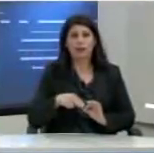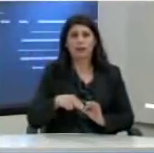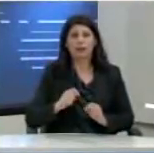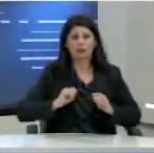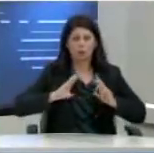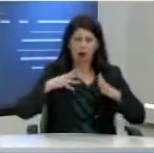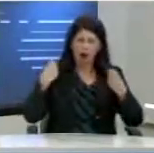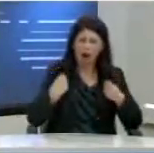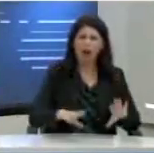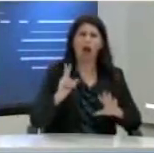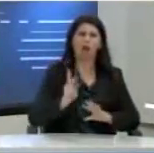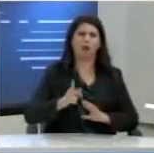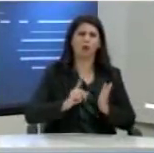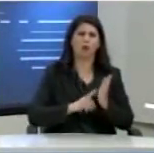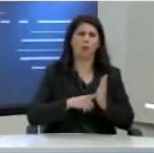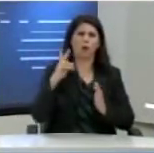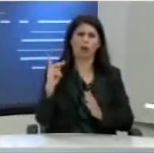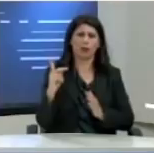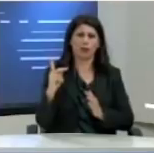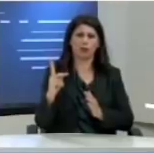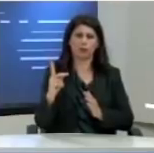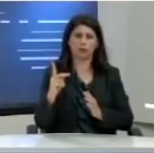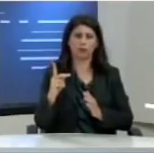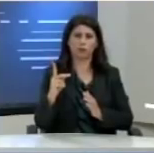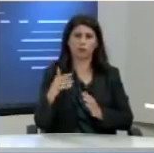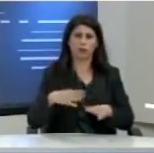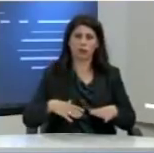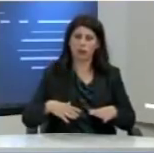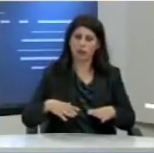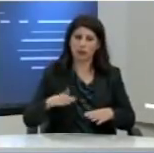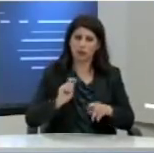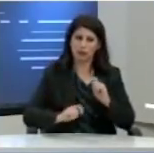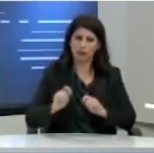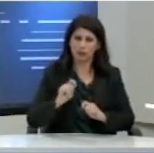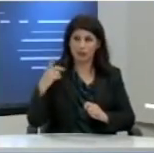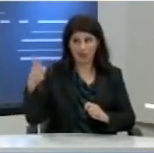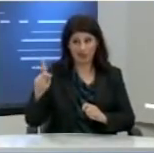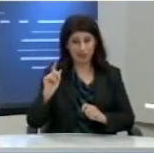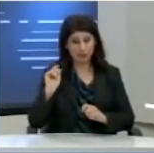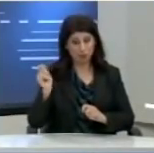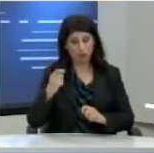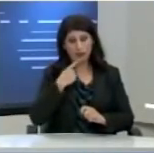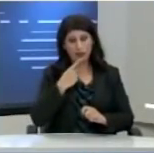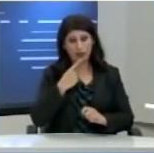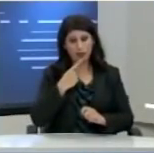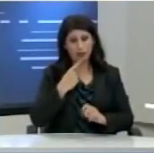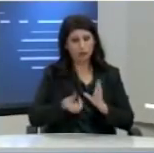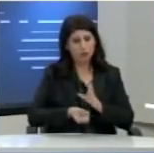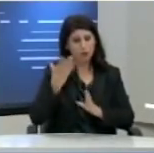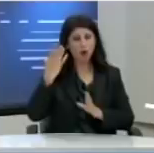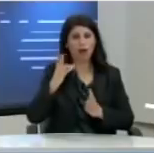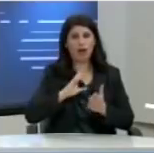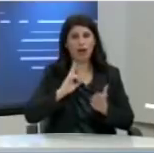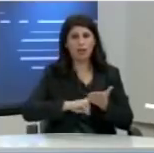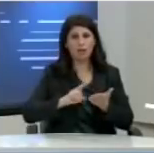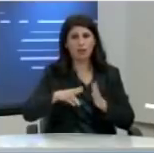Κατρούγκαλου και την εγκατάσταση ενός ασφαλιστικού, η δική σας πολιτική, και την εγκατάσταση ενός ασφαλιστικού